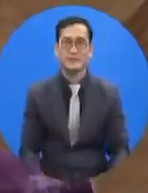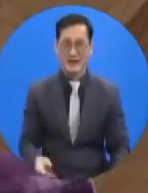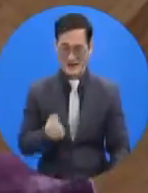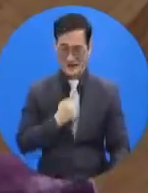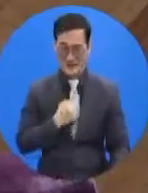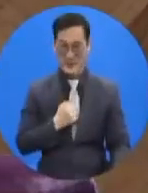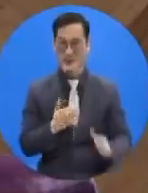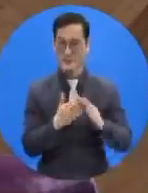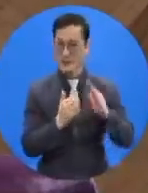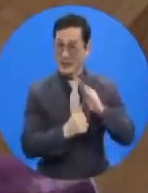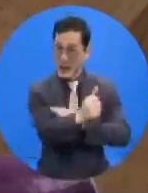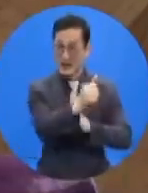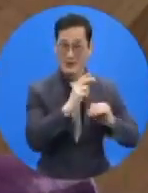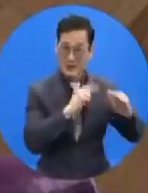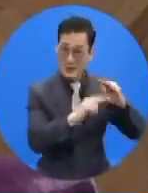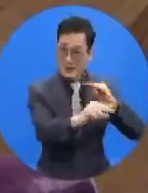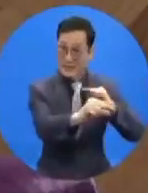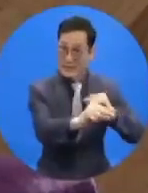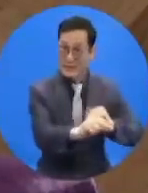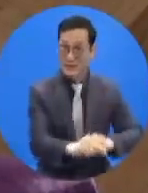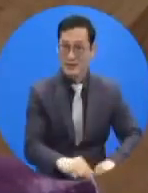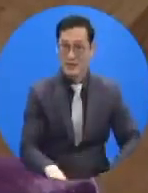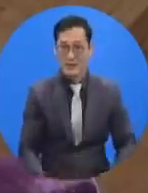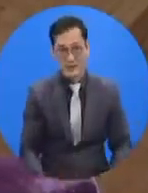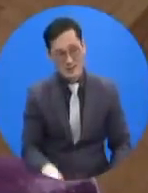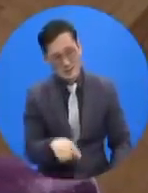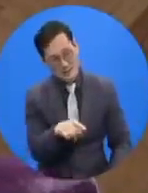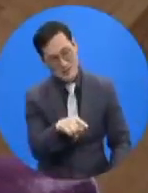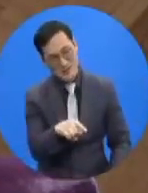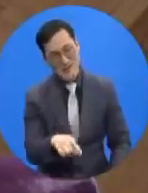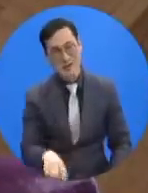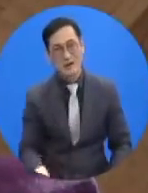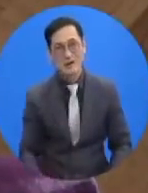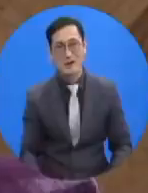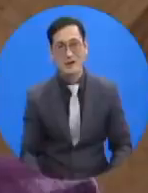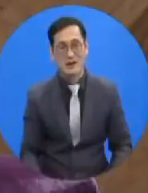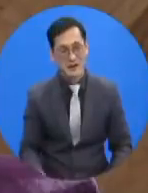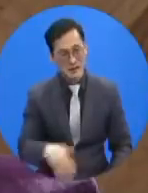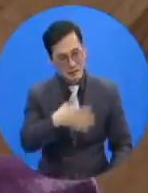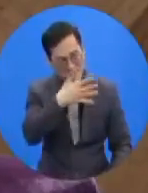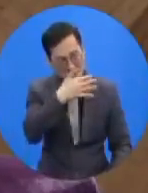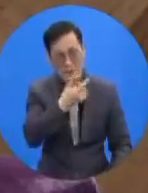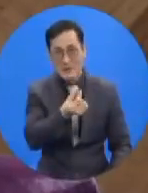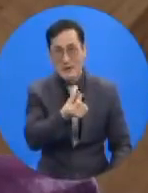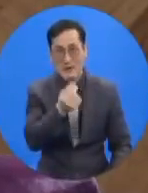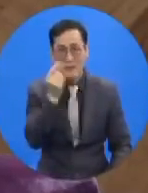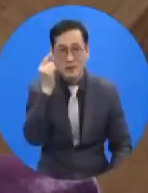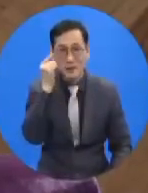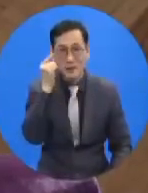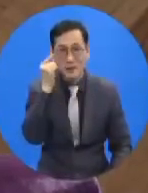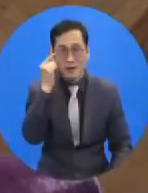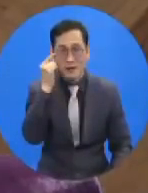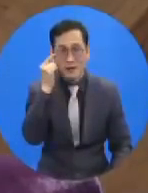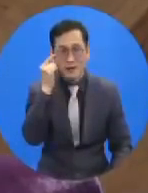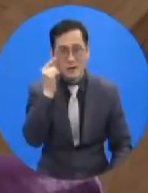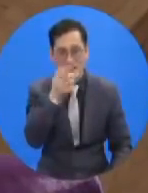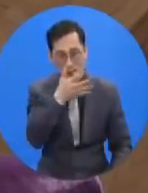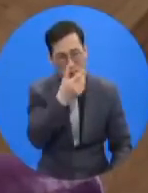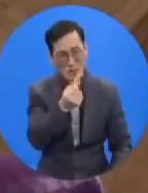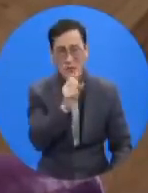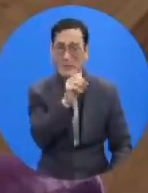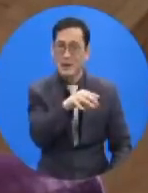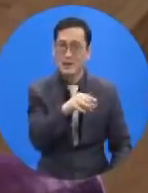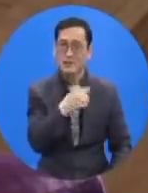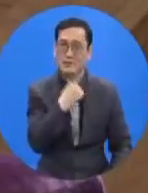타러 나갔다? 저걸 철이 없다고 얘기해야 될까요? 좀 무모하다고 얘기를 좀 해야 될까요? 지금 김정인 교수님이